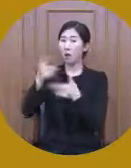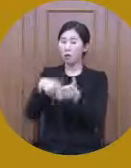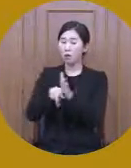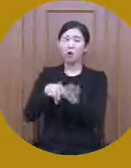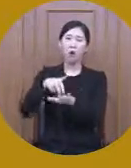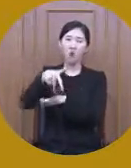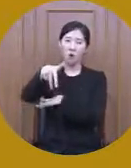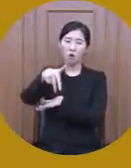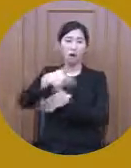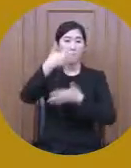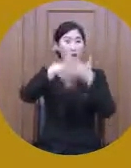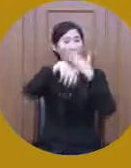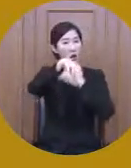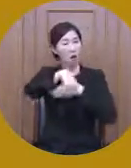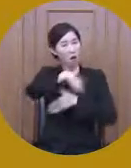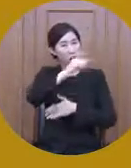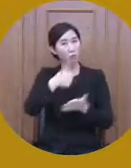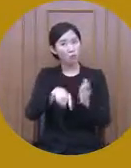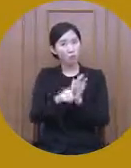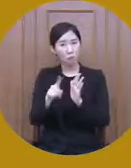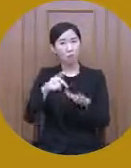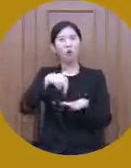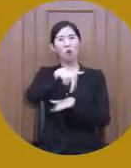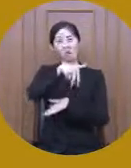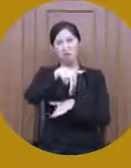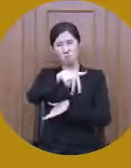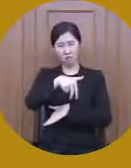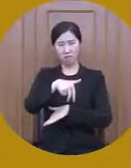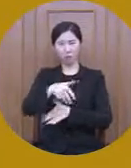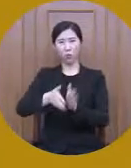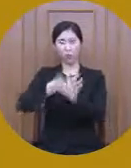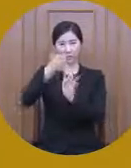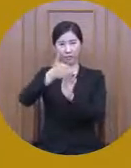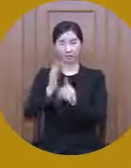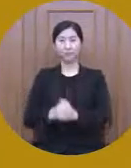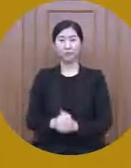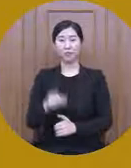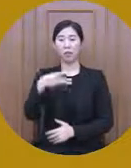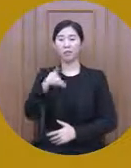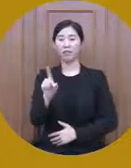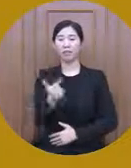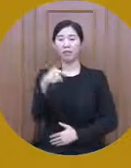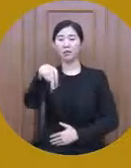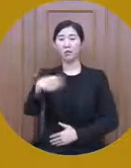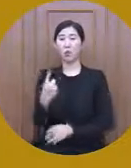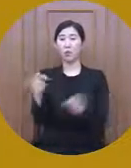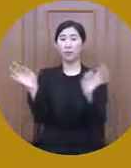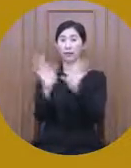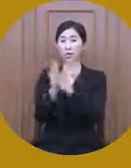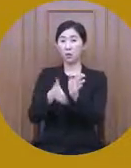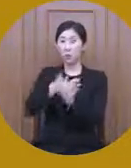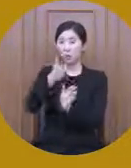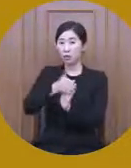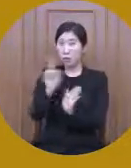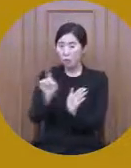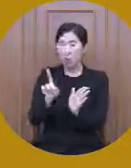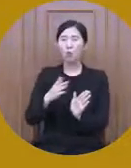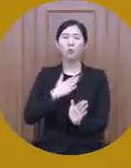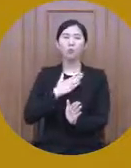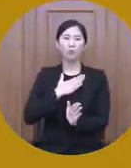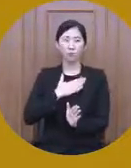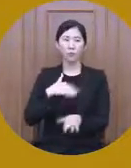걸어서 영화관으로 가는 그런 도시 말입니다. 탄소가 사라지는 도시를 우리는 문화예술교를